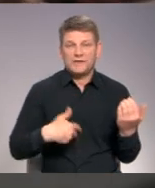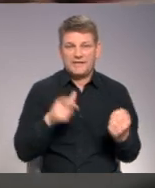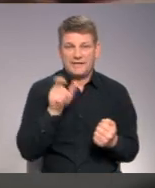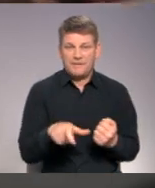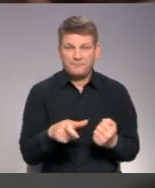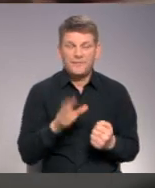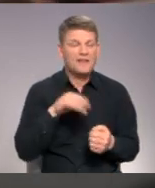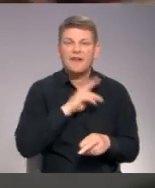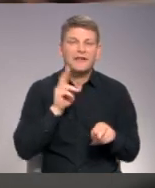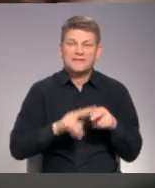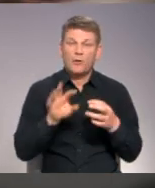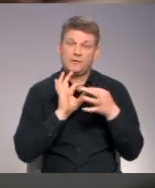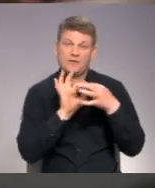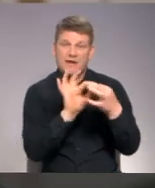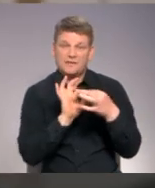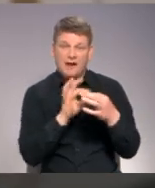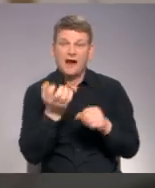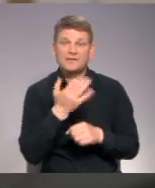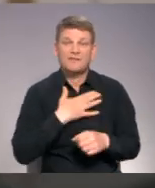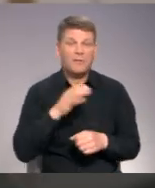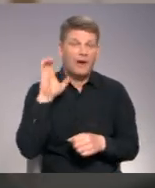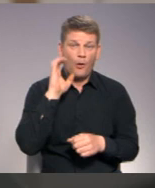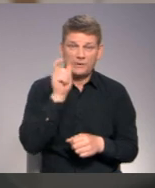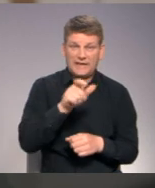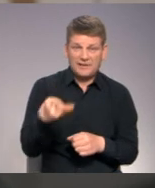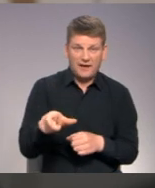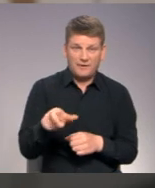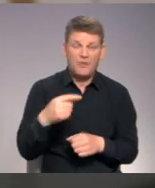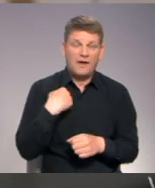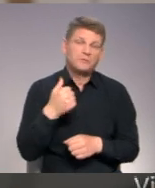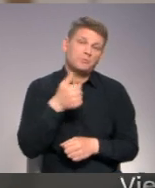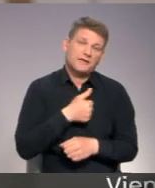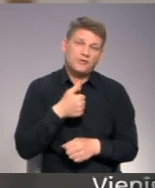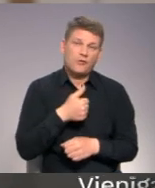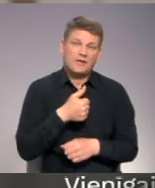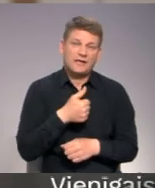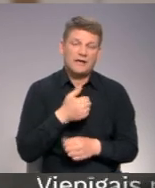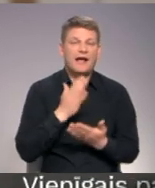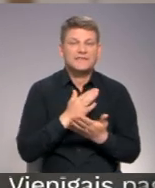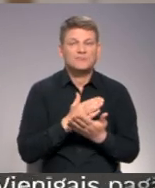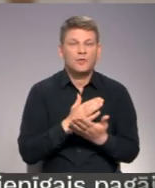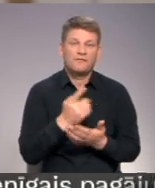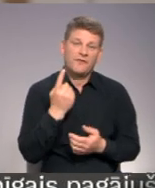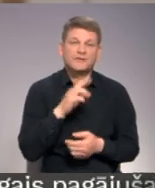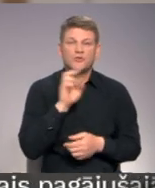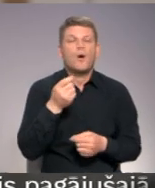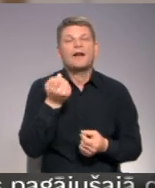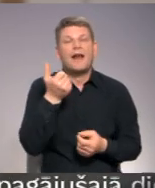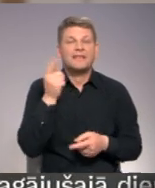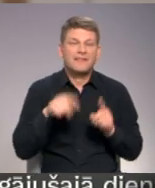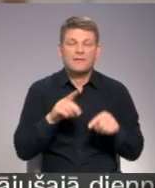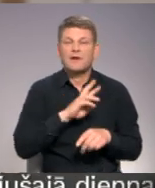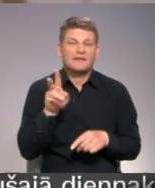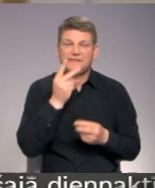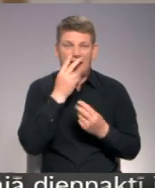Lai mēs nezaudētu saikni ar saviem klausītājiem, un es personīgi esmu viens varbūt no retajiem, kurš